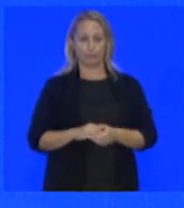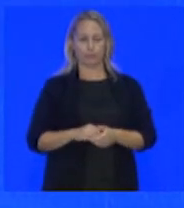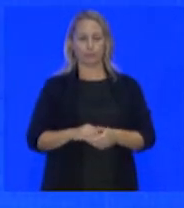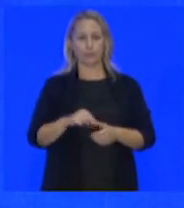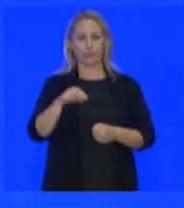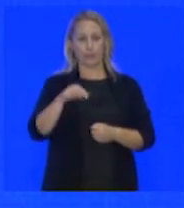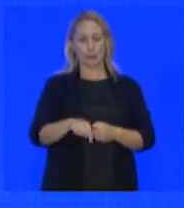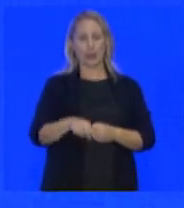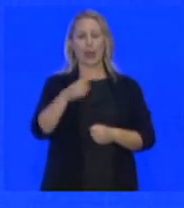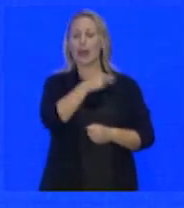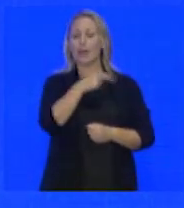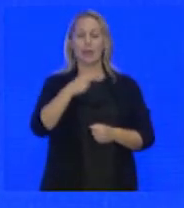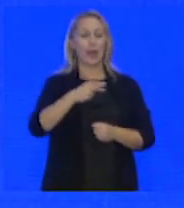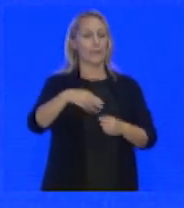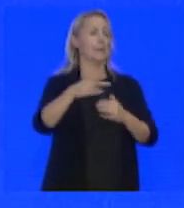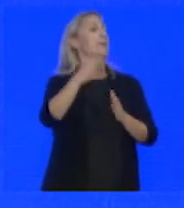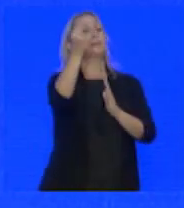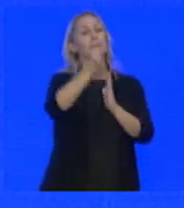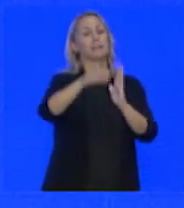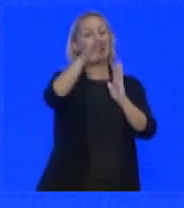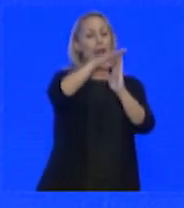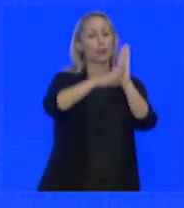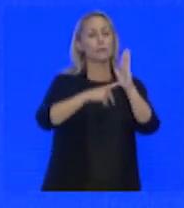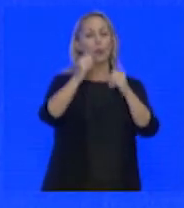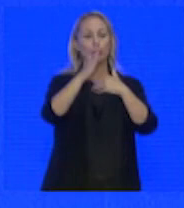συντελεστές δόμησης και τις ιδιοκτησίες.